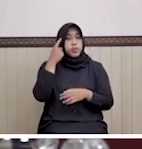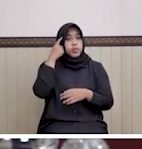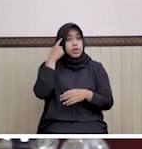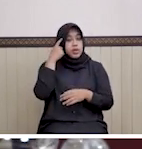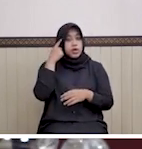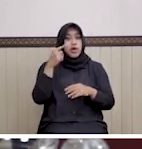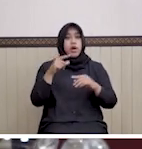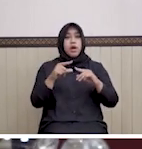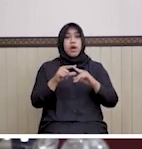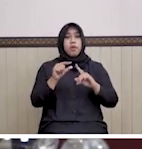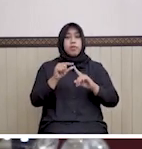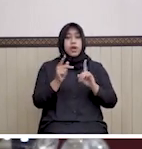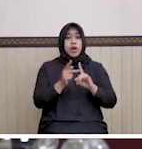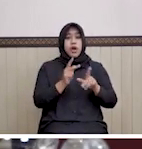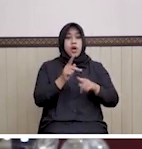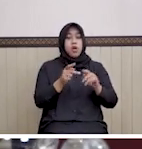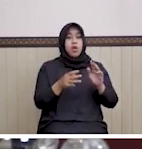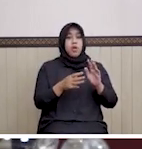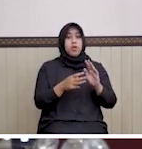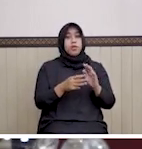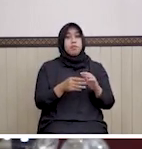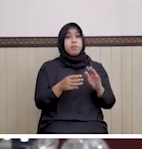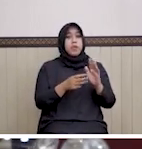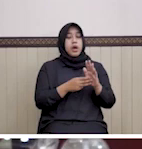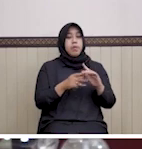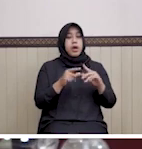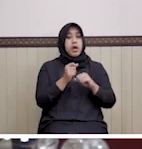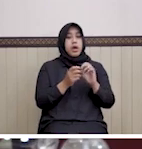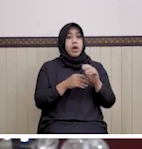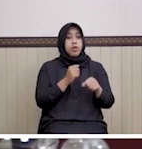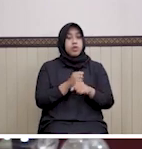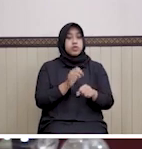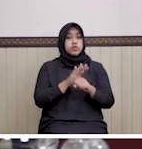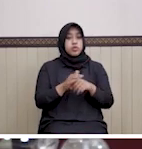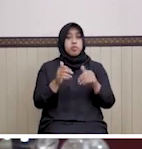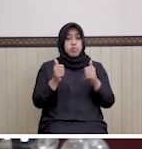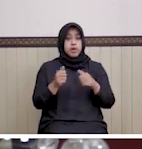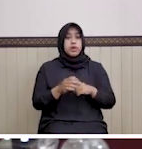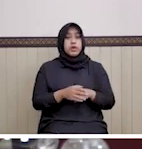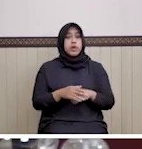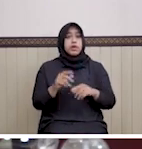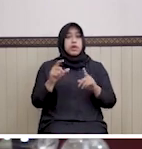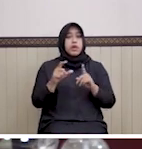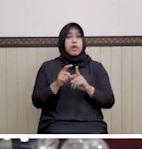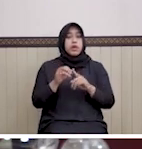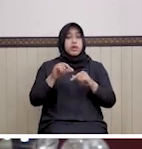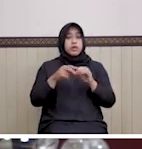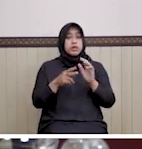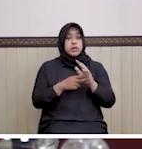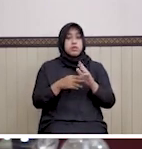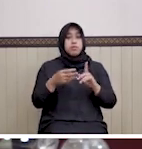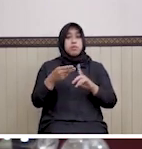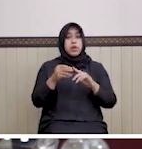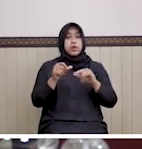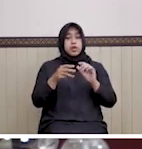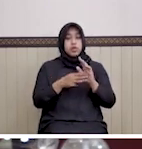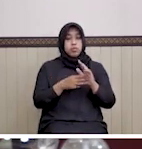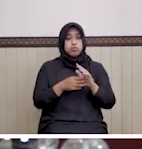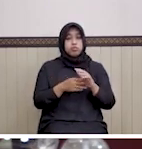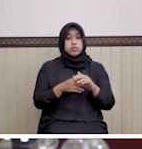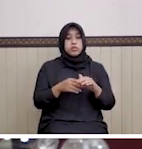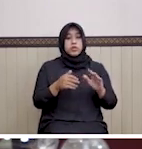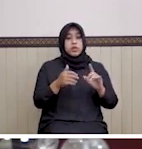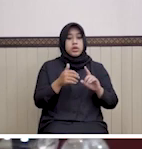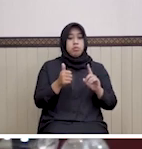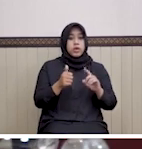sepak penegak hukum kalau di maka magus sendiri itu sudah cukup baik dari Dirjen Badilum itu dada 1692 bahkan